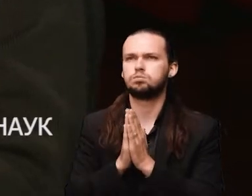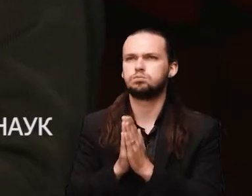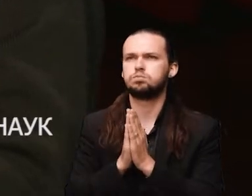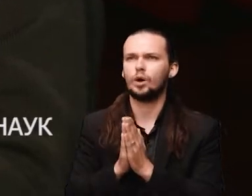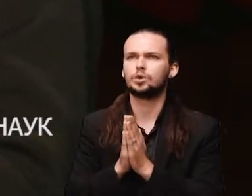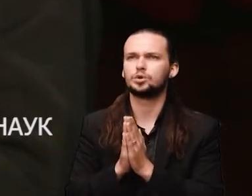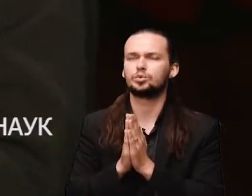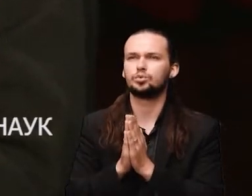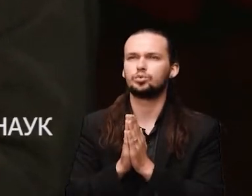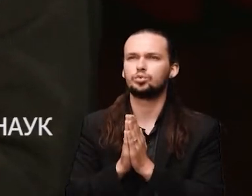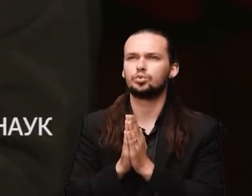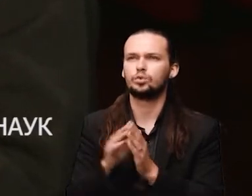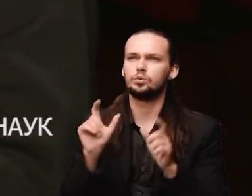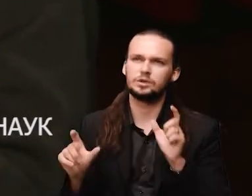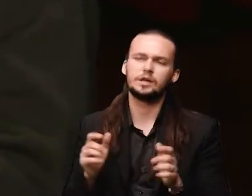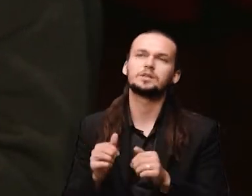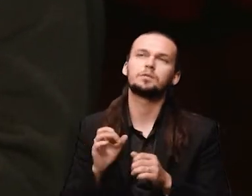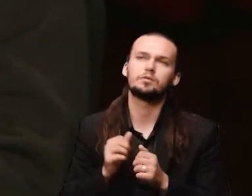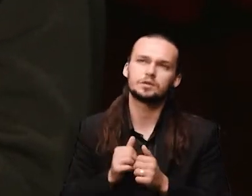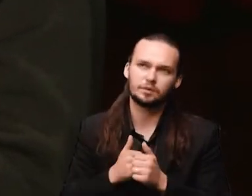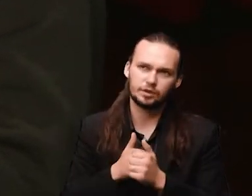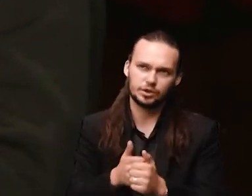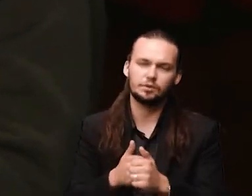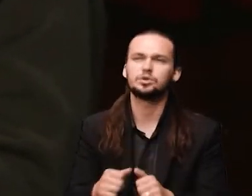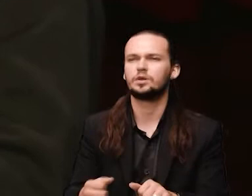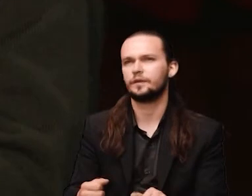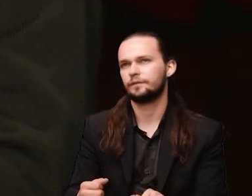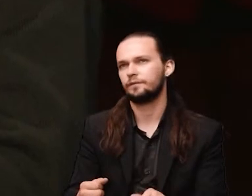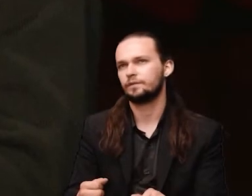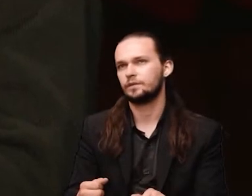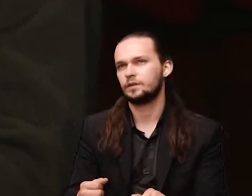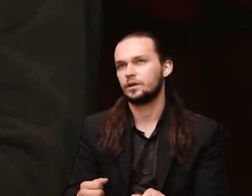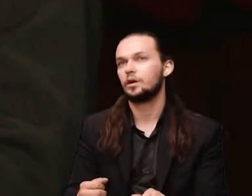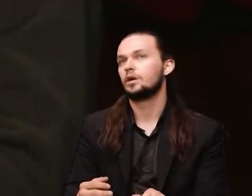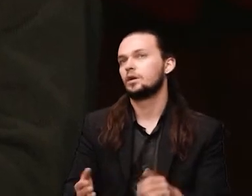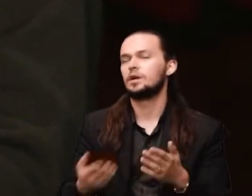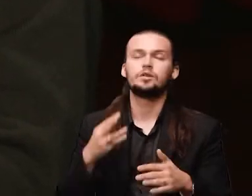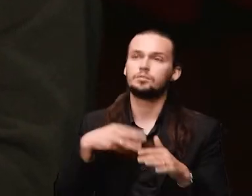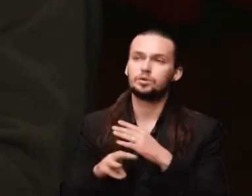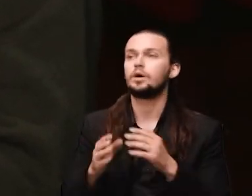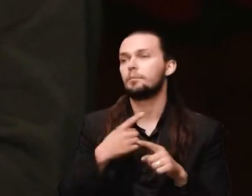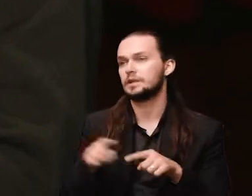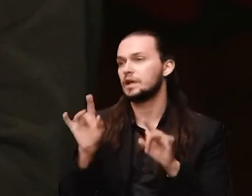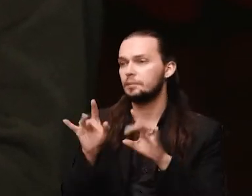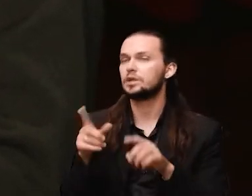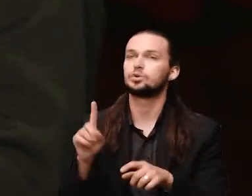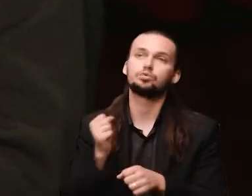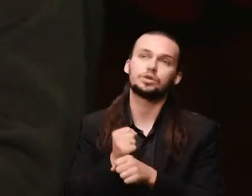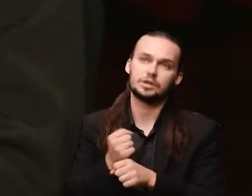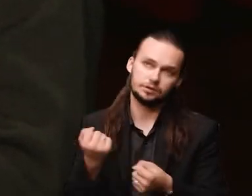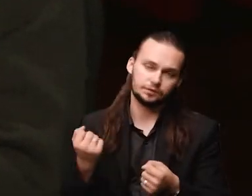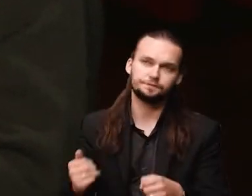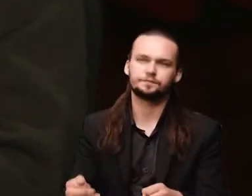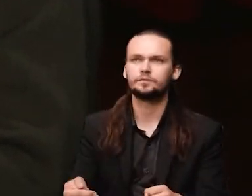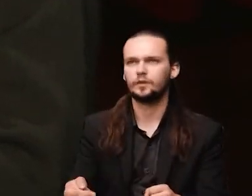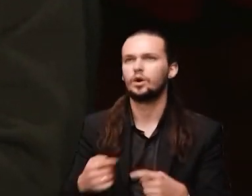прошу людей, которые в метро... Я не беру с собой сопровождающих, нет такой возможности. Но людей в метро я просто быстро объясняю, как и что, в чем помочь, не